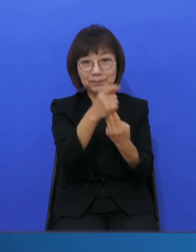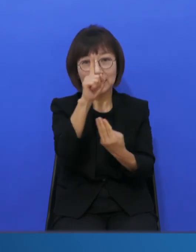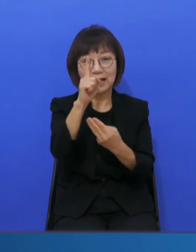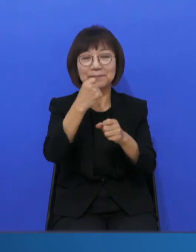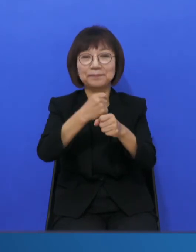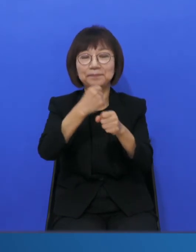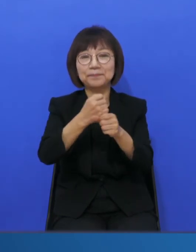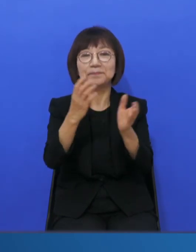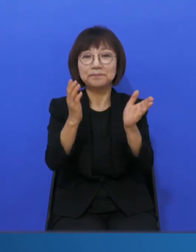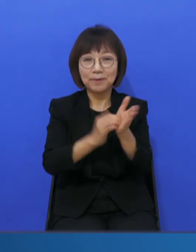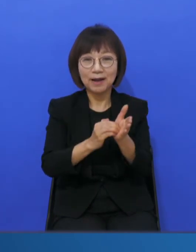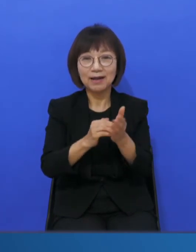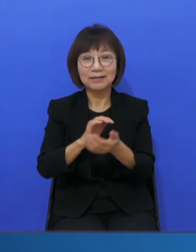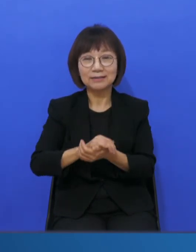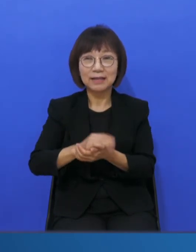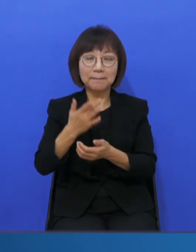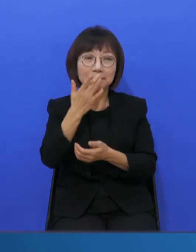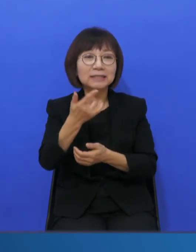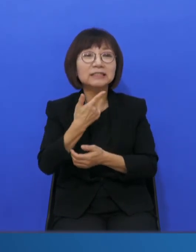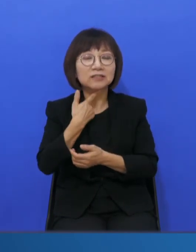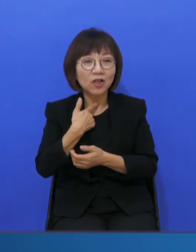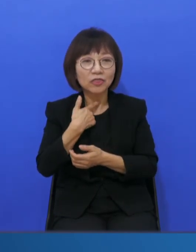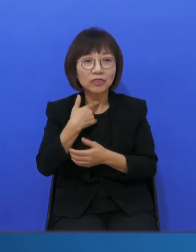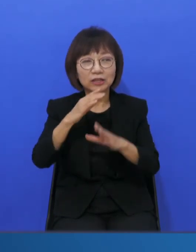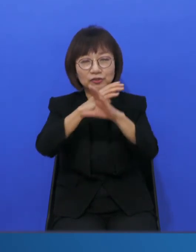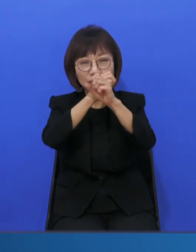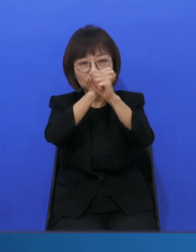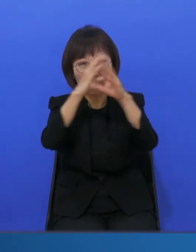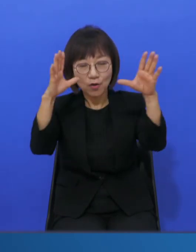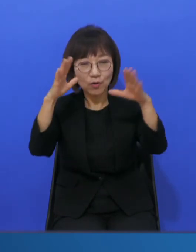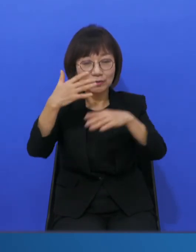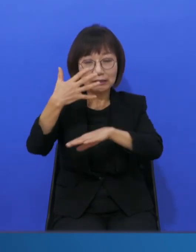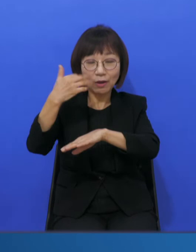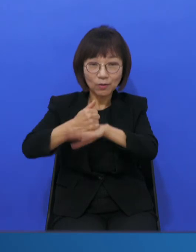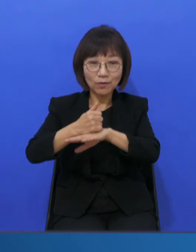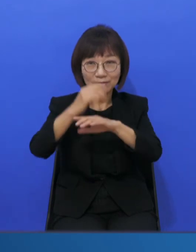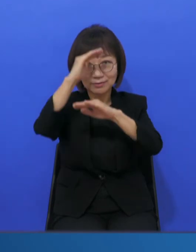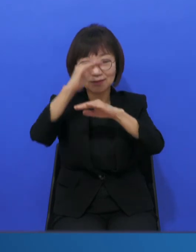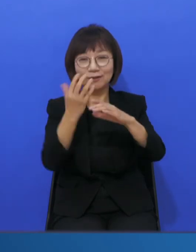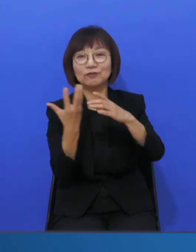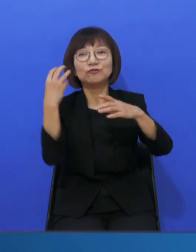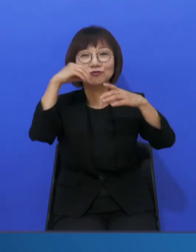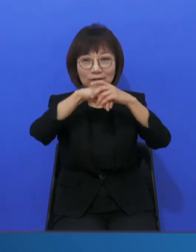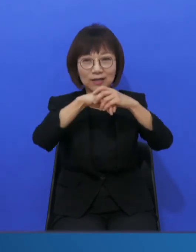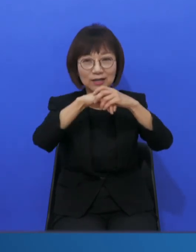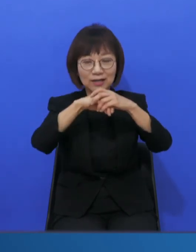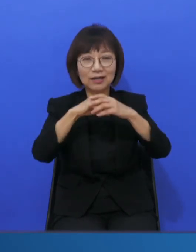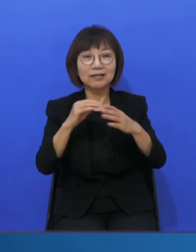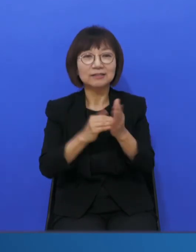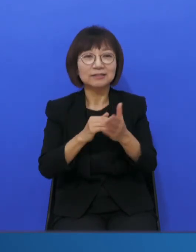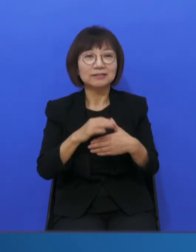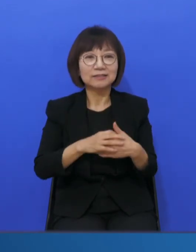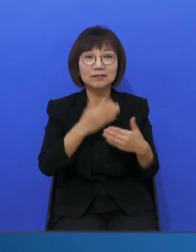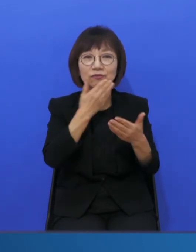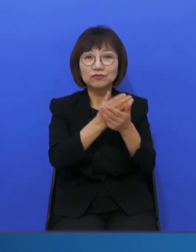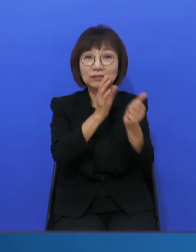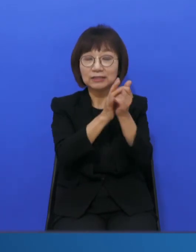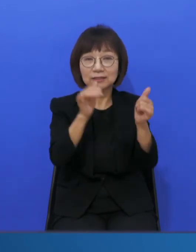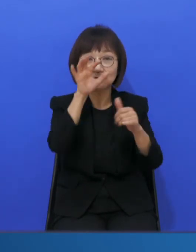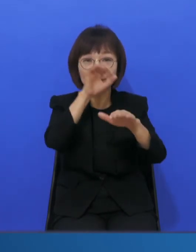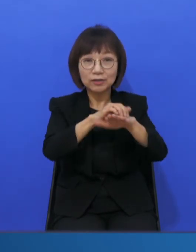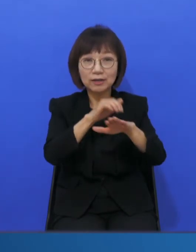편집되었고 선포된 강의에 누락된 서론 결론 부분을 강의대로 추가하였습니다. 중직자 훈련과